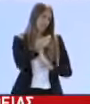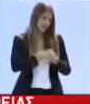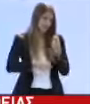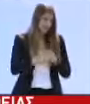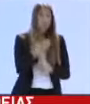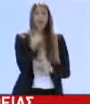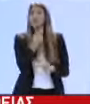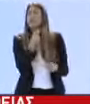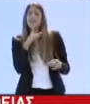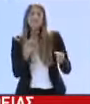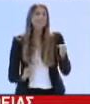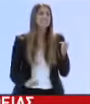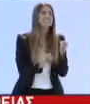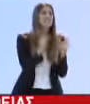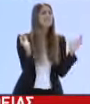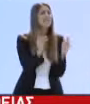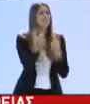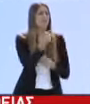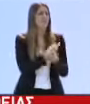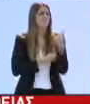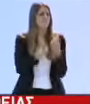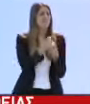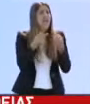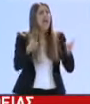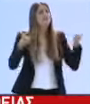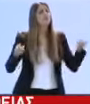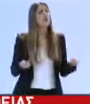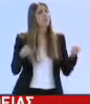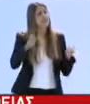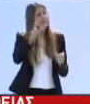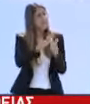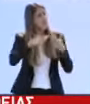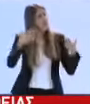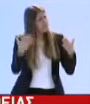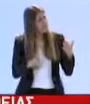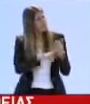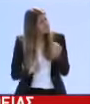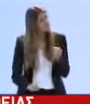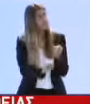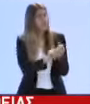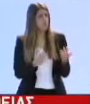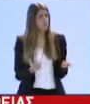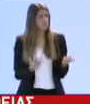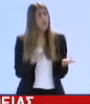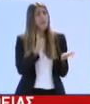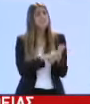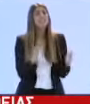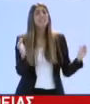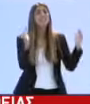Σημαίνει στήριξη της μικρομεσαίας επιχείρησης και του ελεύθερου επαγγελματία. Σημαίνει